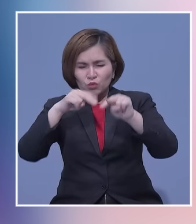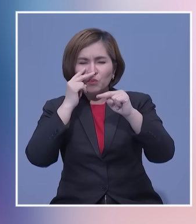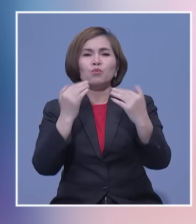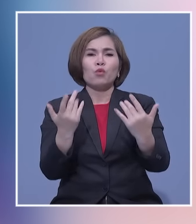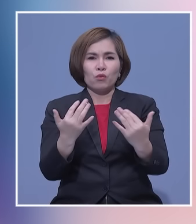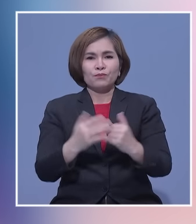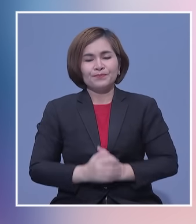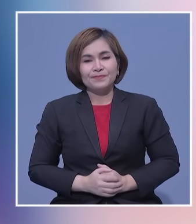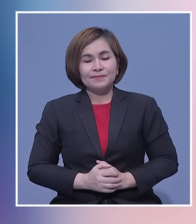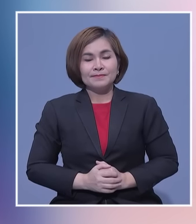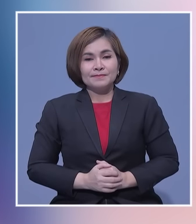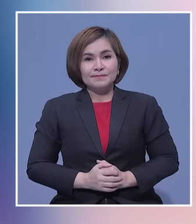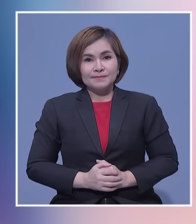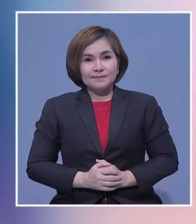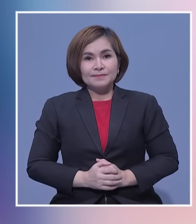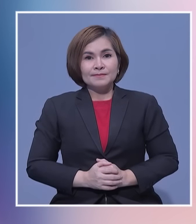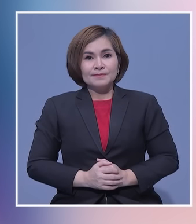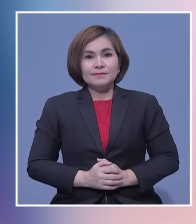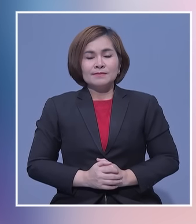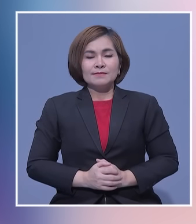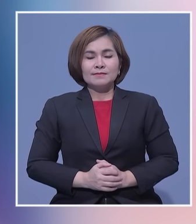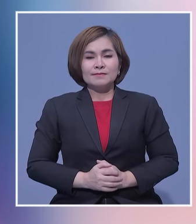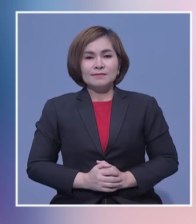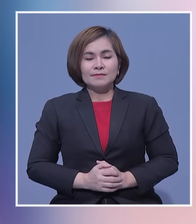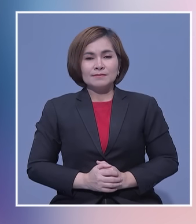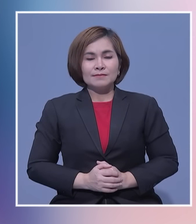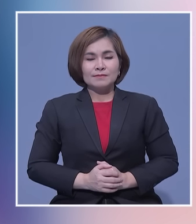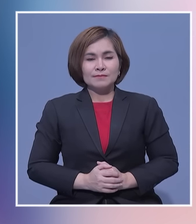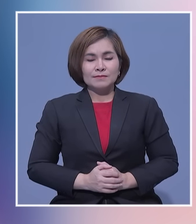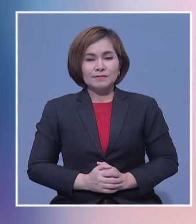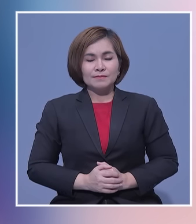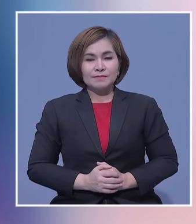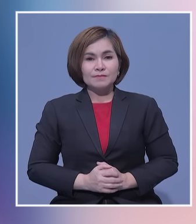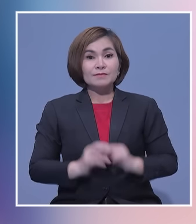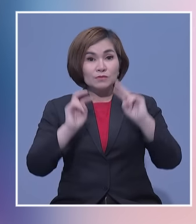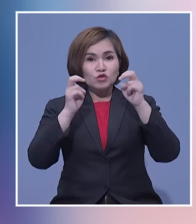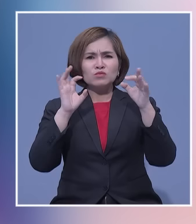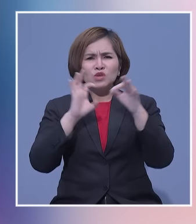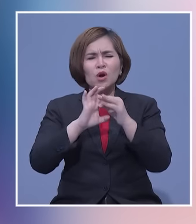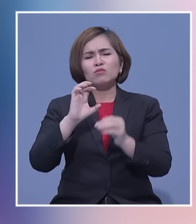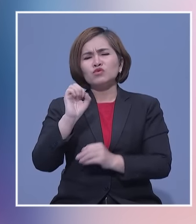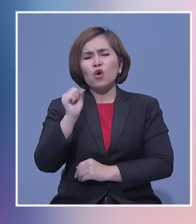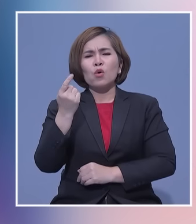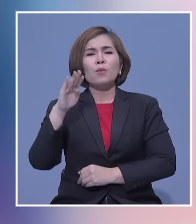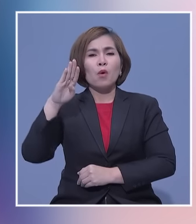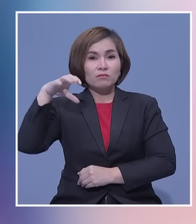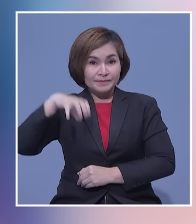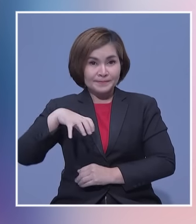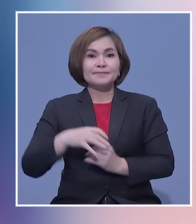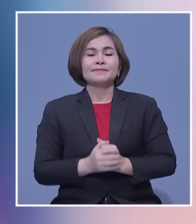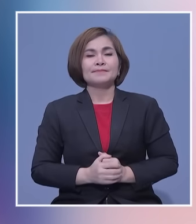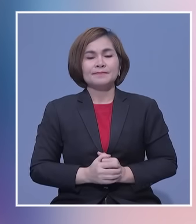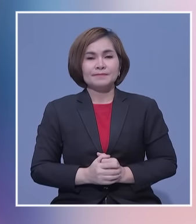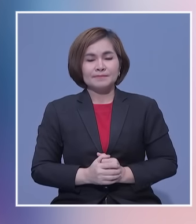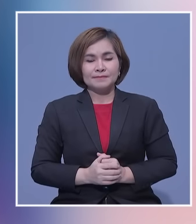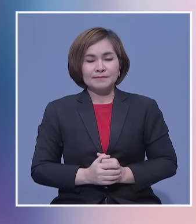ต่อไปเอ่อโดยเรื่องของสคบเนี่ยนะฮะล่าสุดเนี่ยทางด้านของ